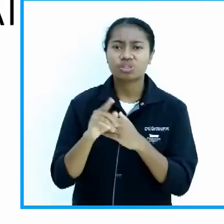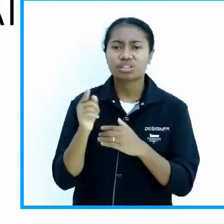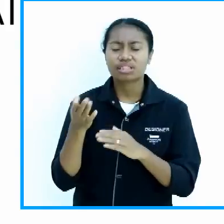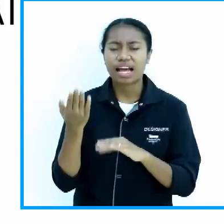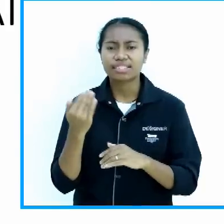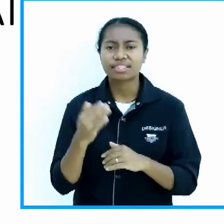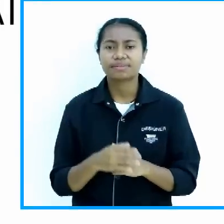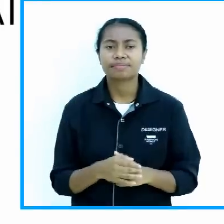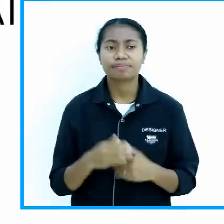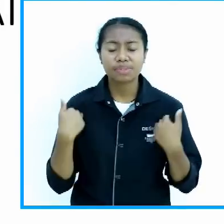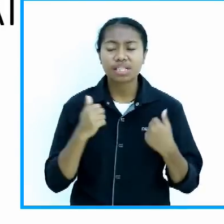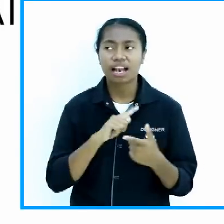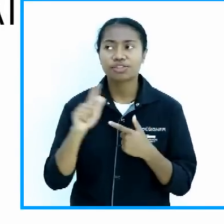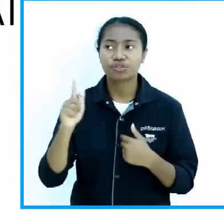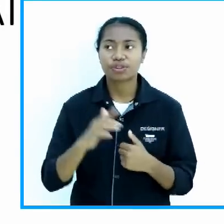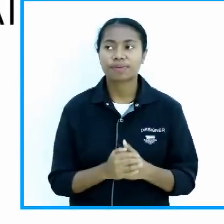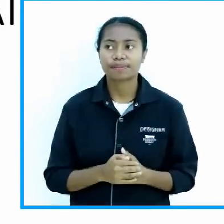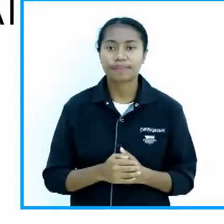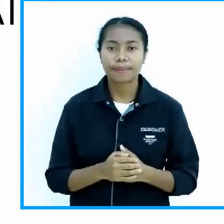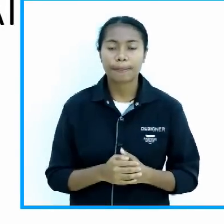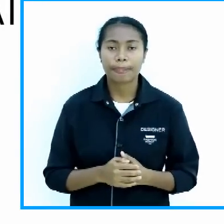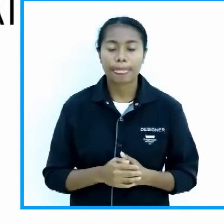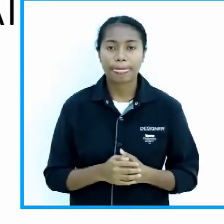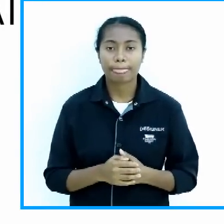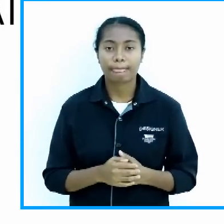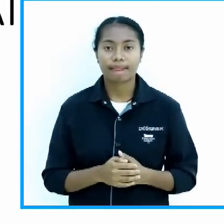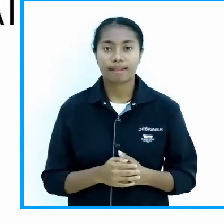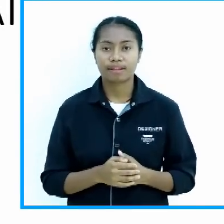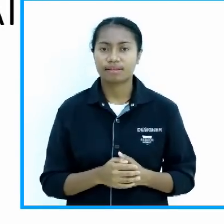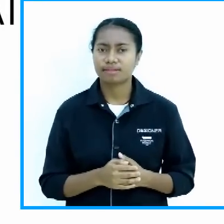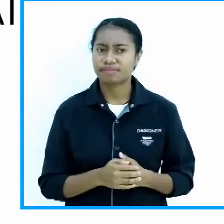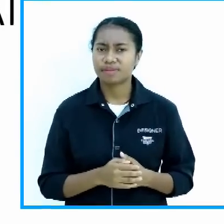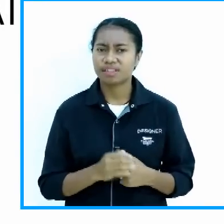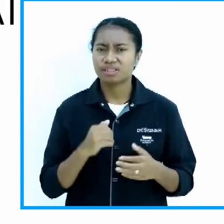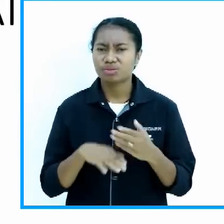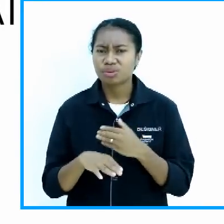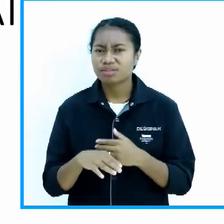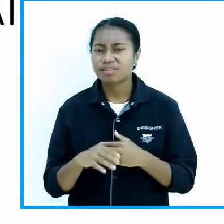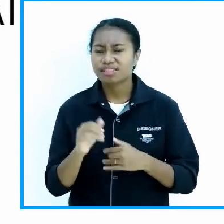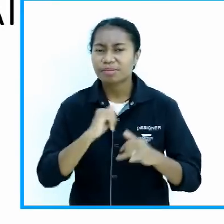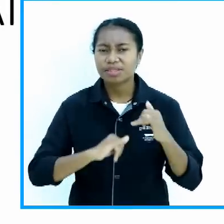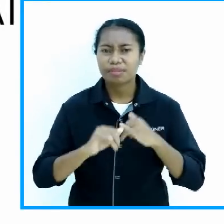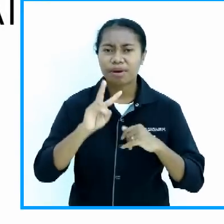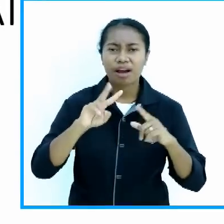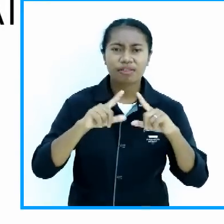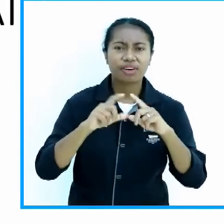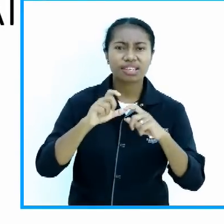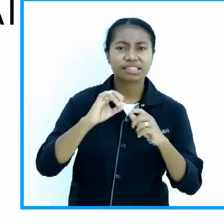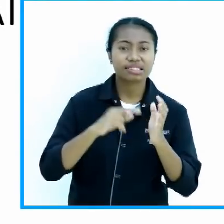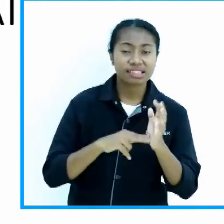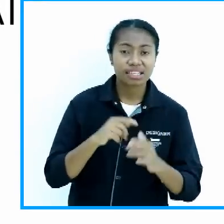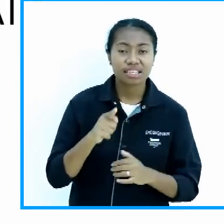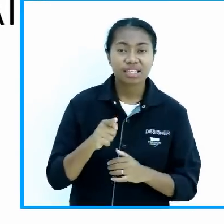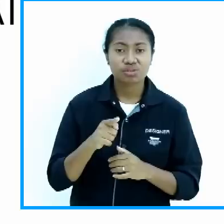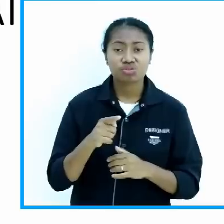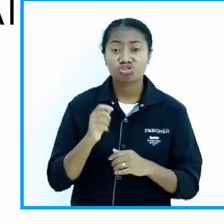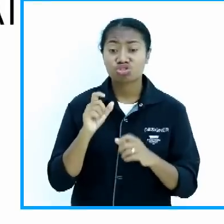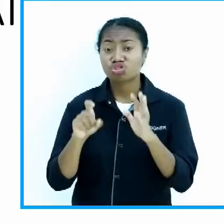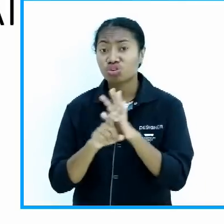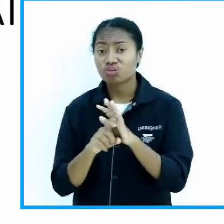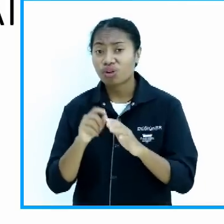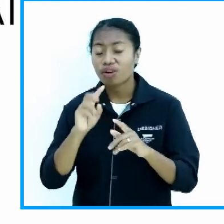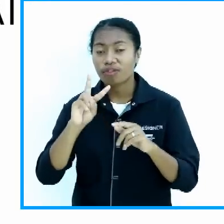berikut. Nah, yang kedua yang saya mau sampaikan adalah vaksin yang dibuat itu, tadi kan vaksin tidak bisa dibuat